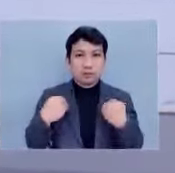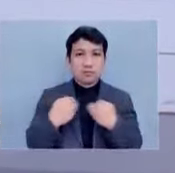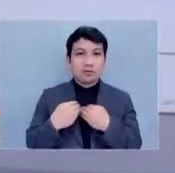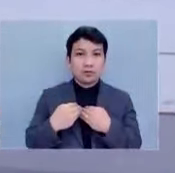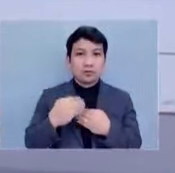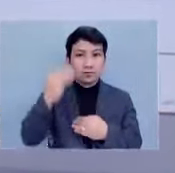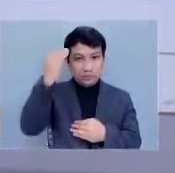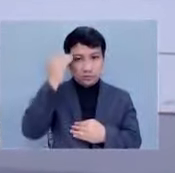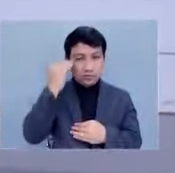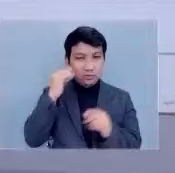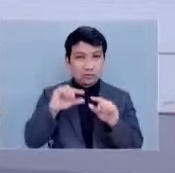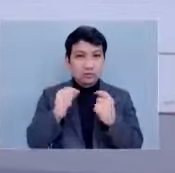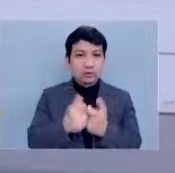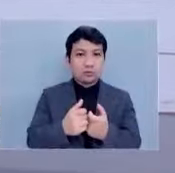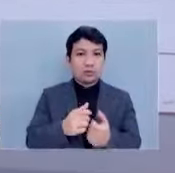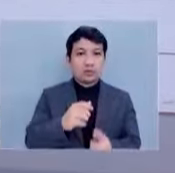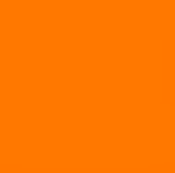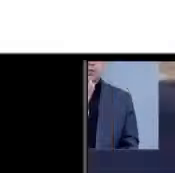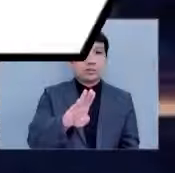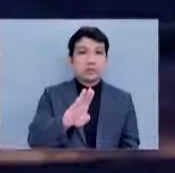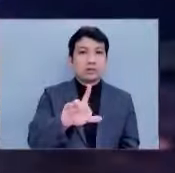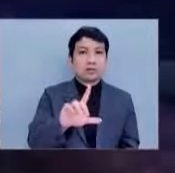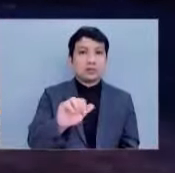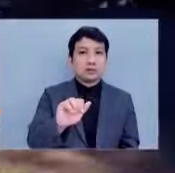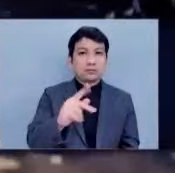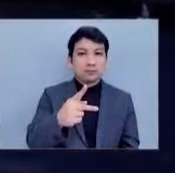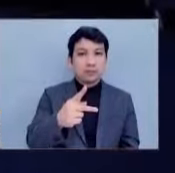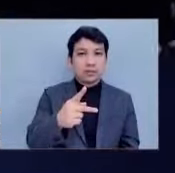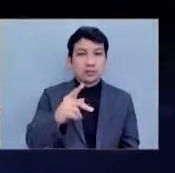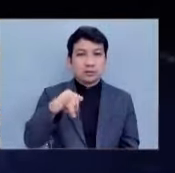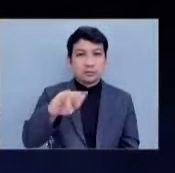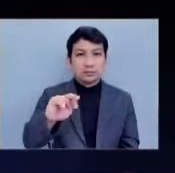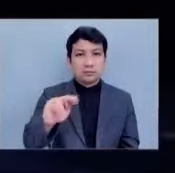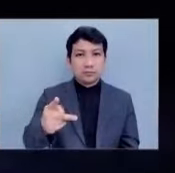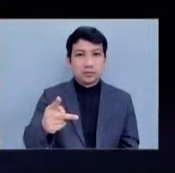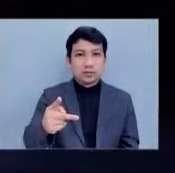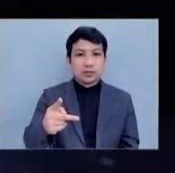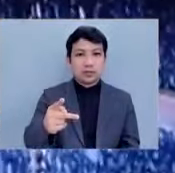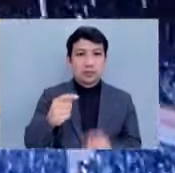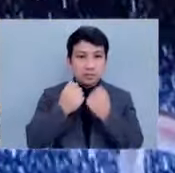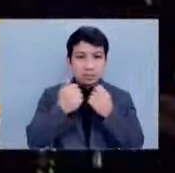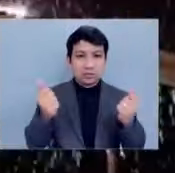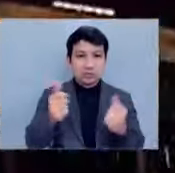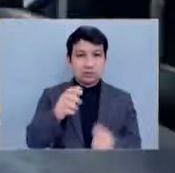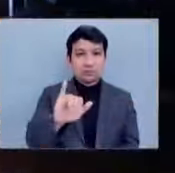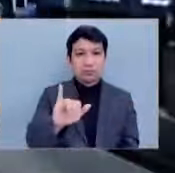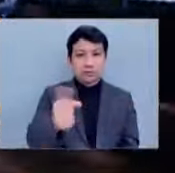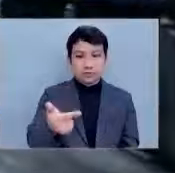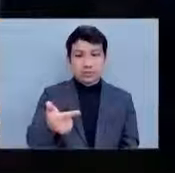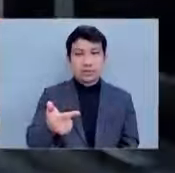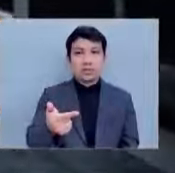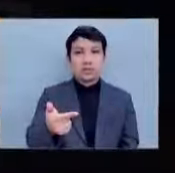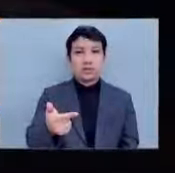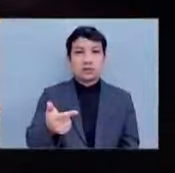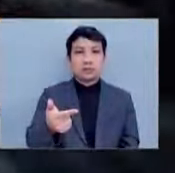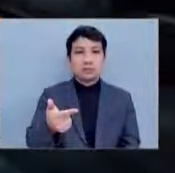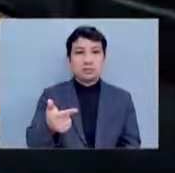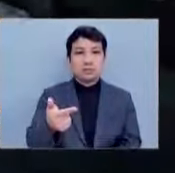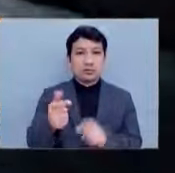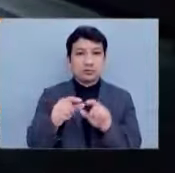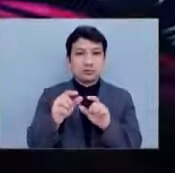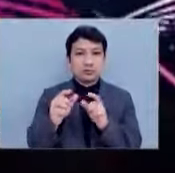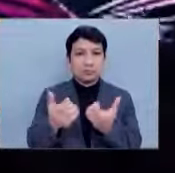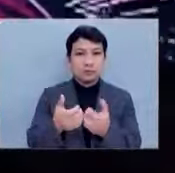supergroup na Blackpink. Inanunsyo yan mismo ng YG. Paglilinaw ng talent management, ang tanging ni-renew